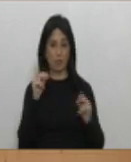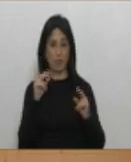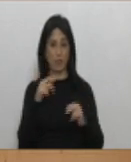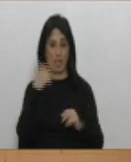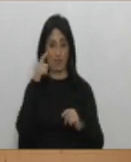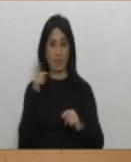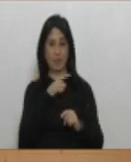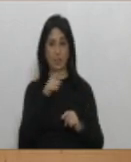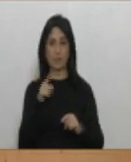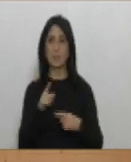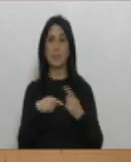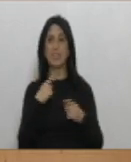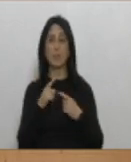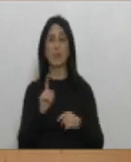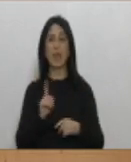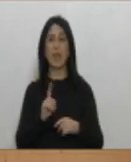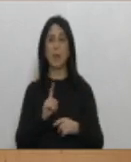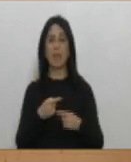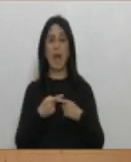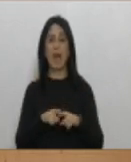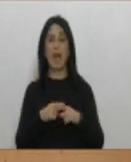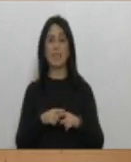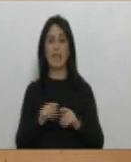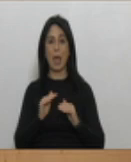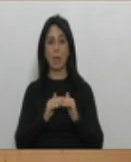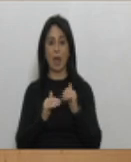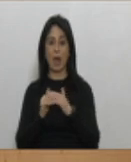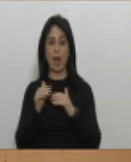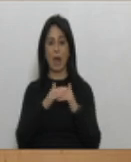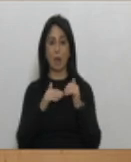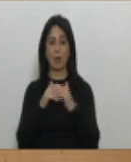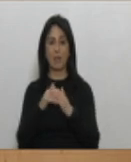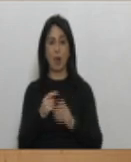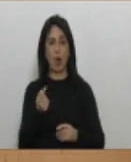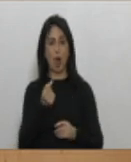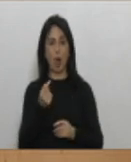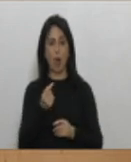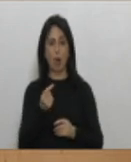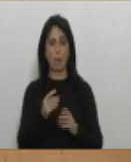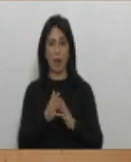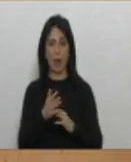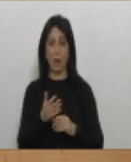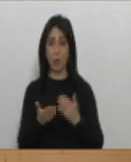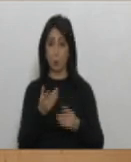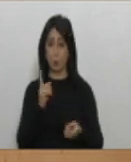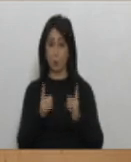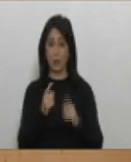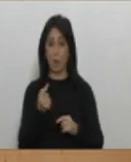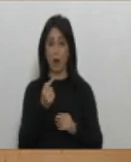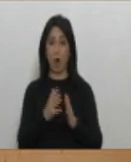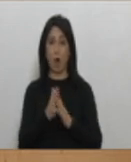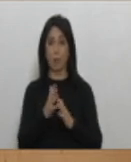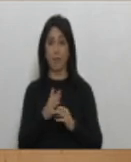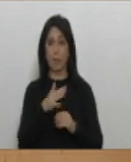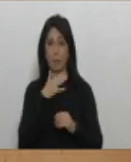აქ საუბარი იყო რაღაც სქემების აგებაზე, რაღაც ხორბალზე. Და თუ ეს ნამდვილი ხორბალია,